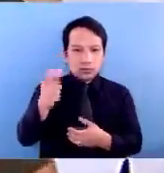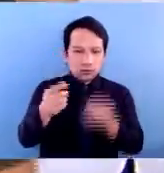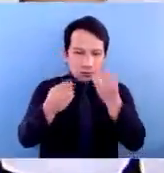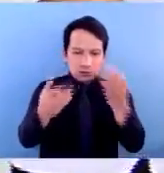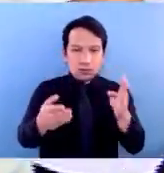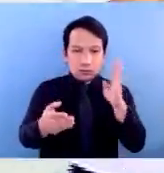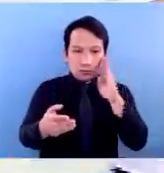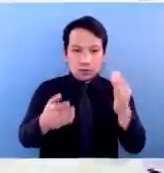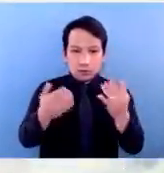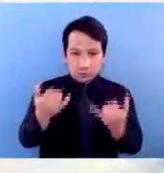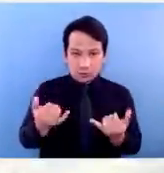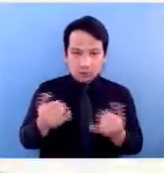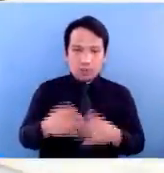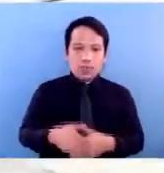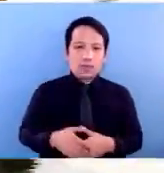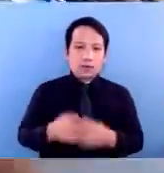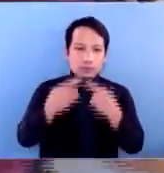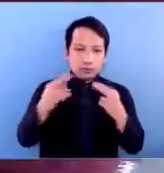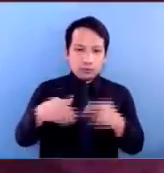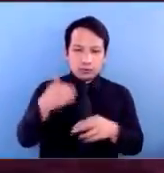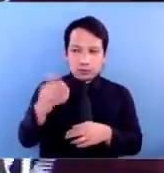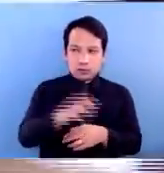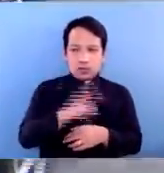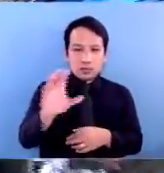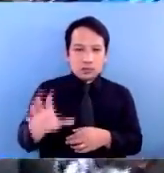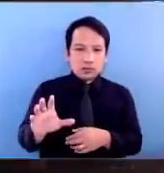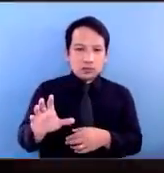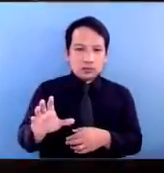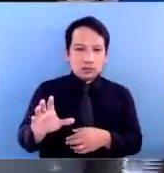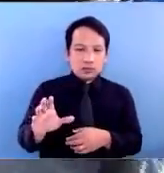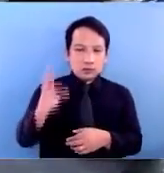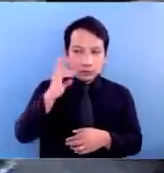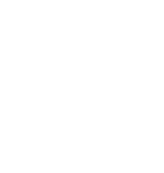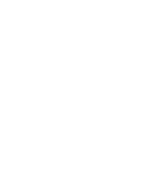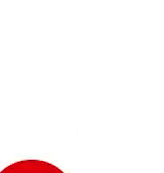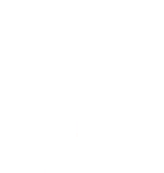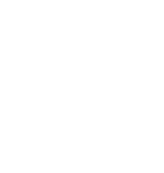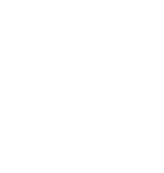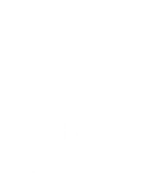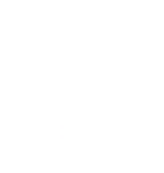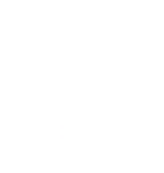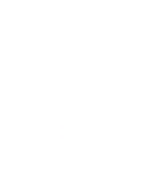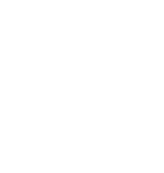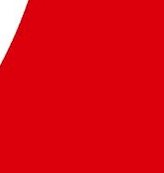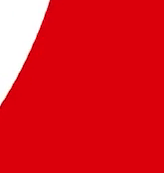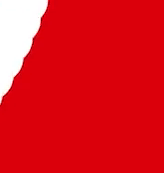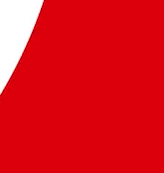araw. Nagbabalita mula sa frontline. Ryan Ang, News 5.